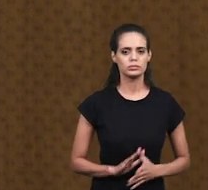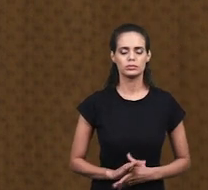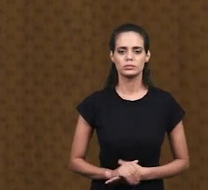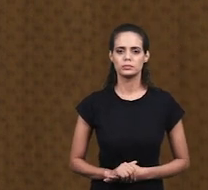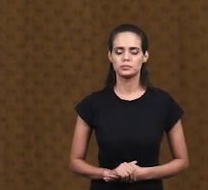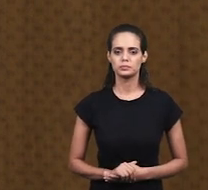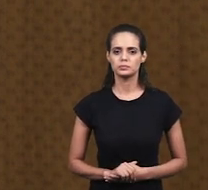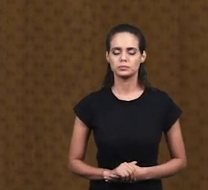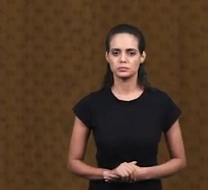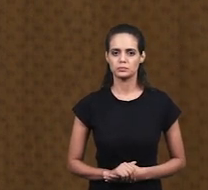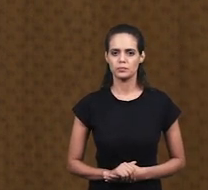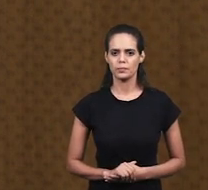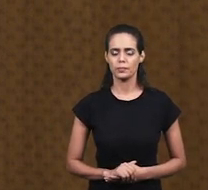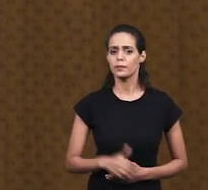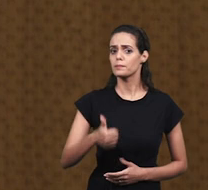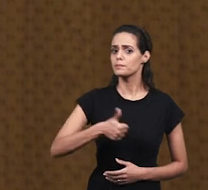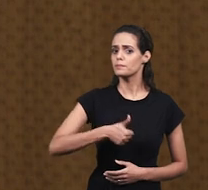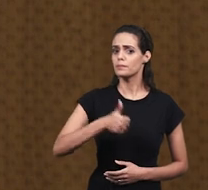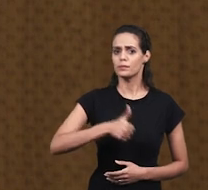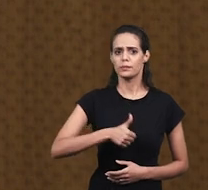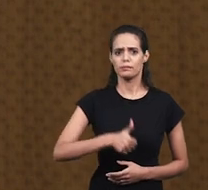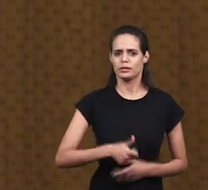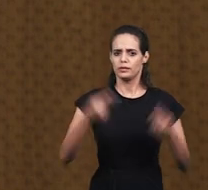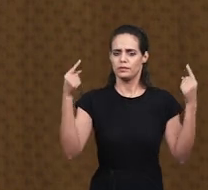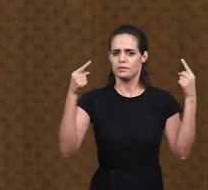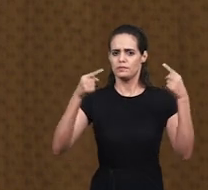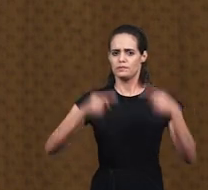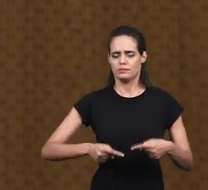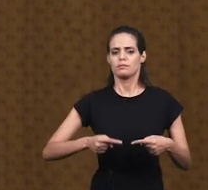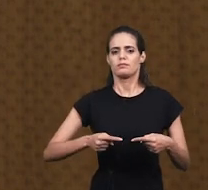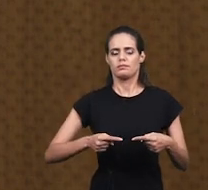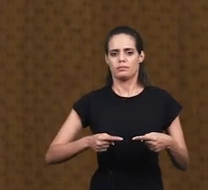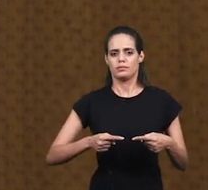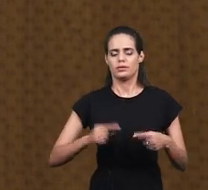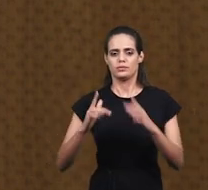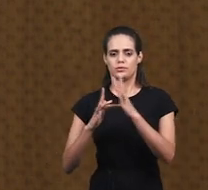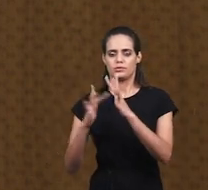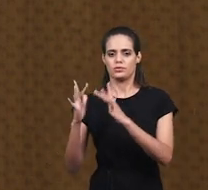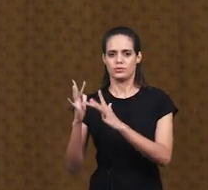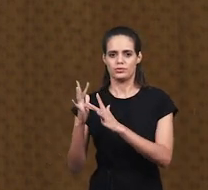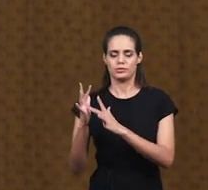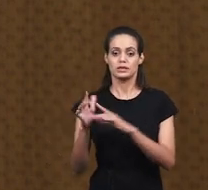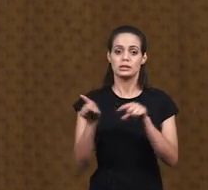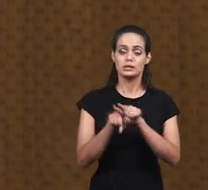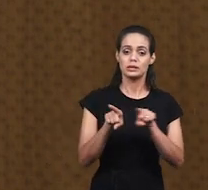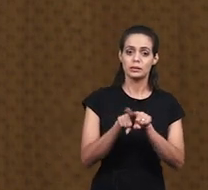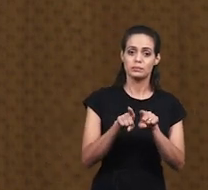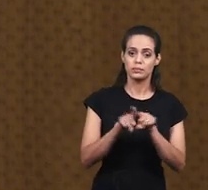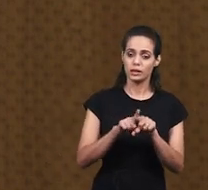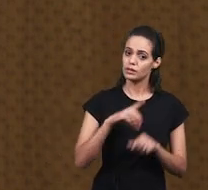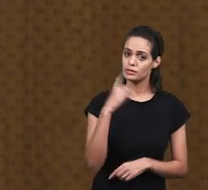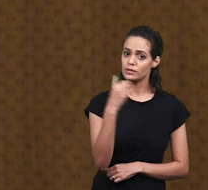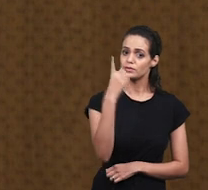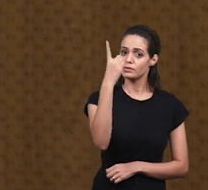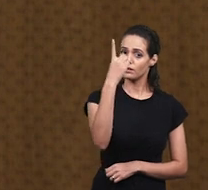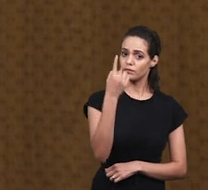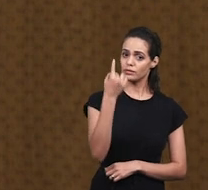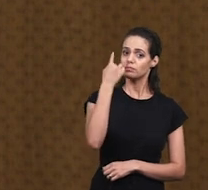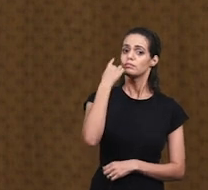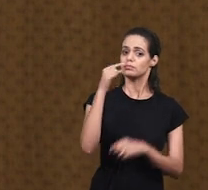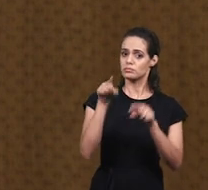au début de son ministère, comme a été le premier de David. Regardez quelle chose intéressante. La deuxième